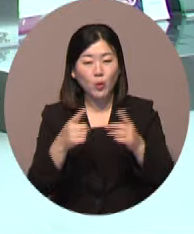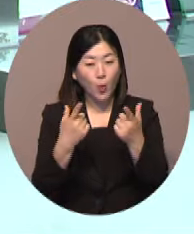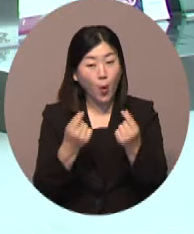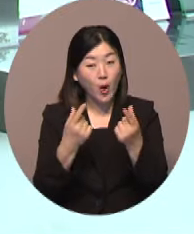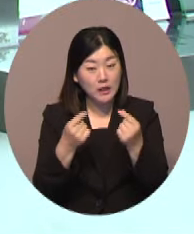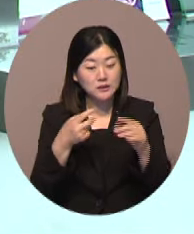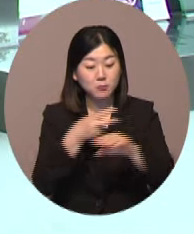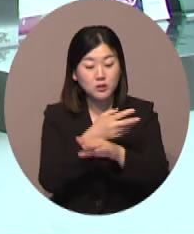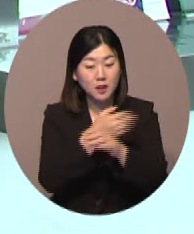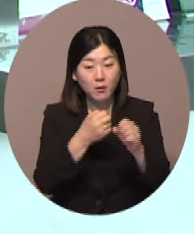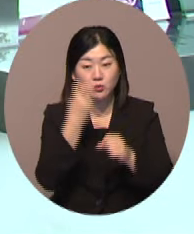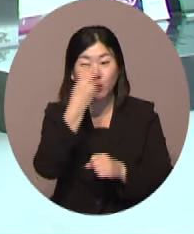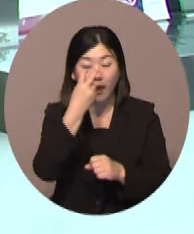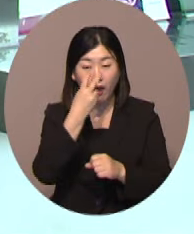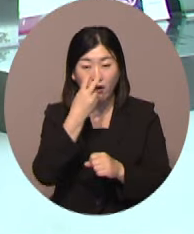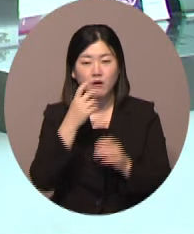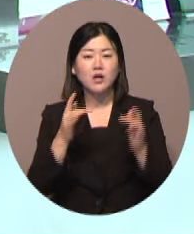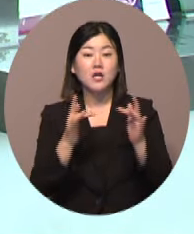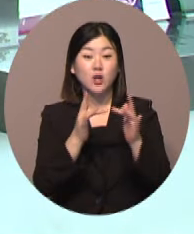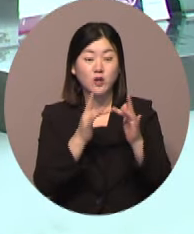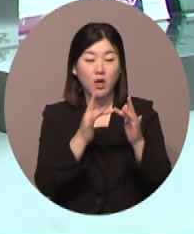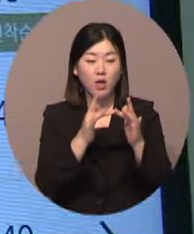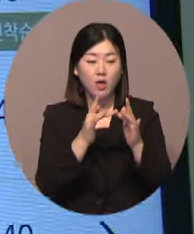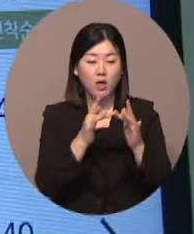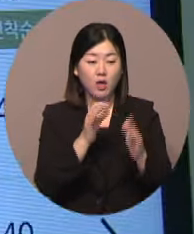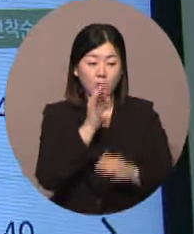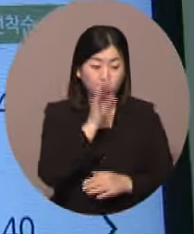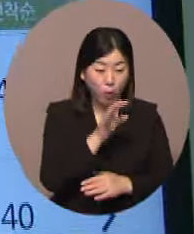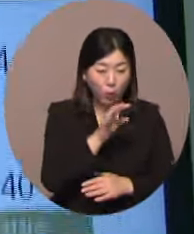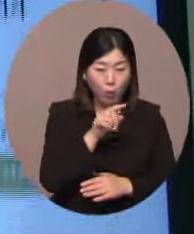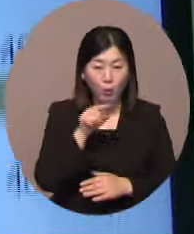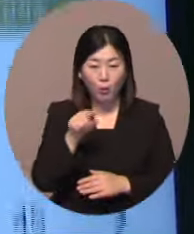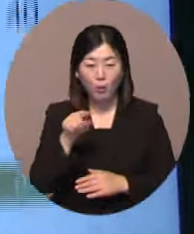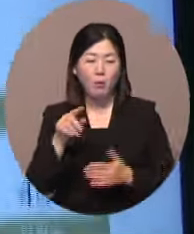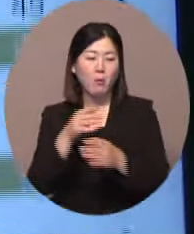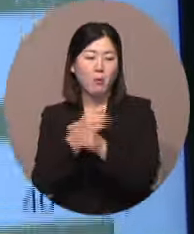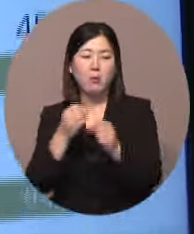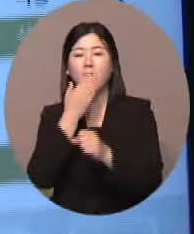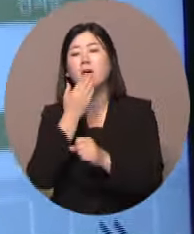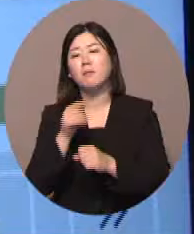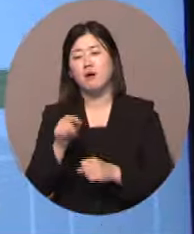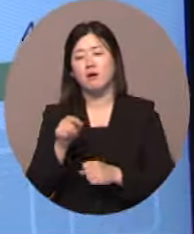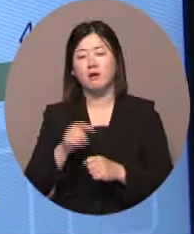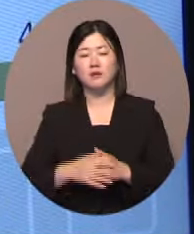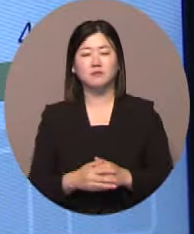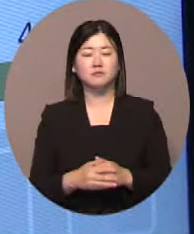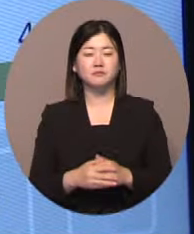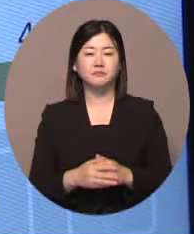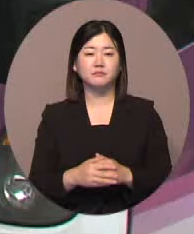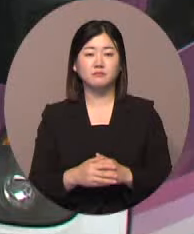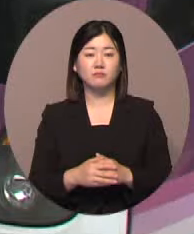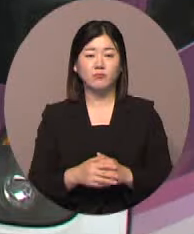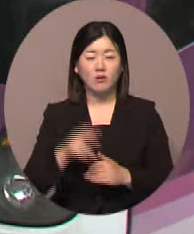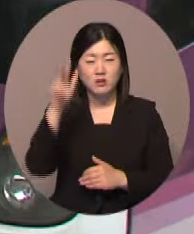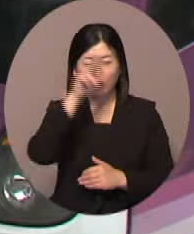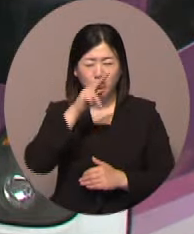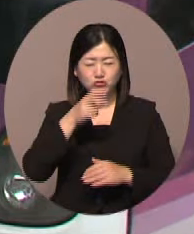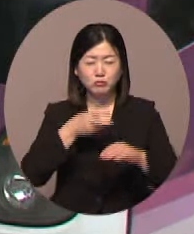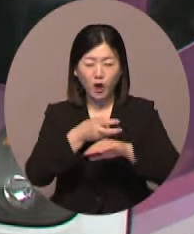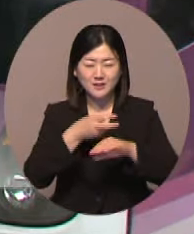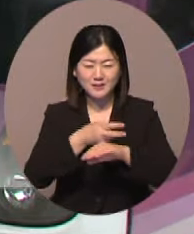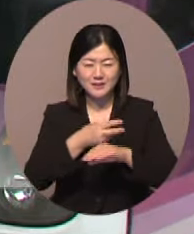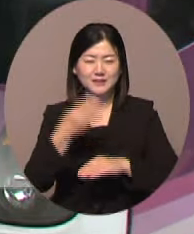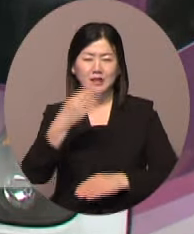똑같은 버스표를 조회해봤는데요. 온라인 앱으로 예매할 수 없는 버스표를 발권할 수 있었습니다. 전국의 시외버스